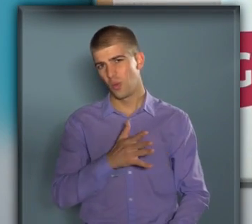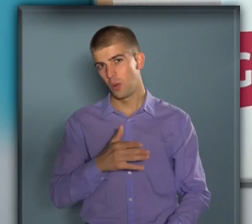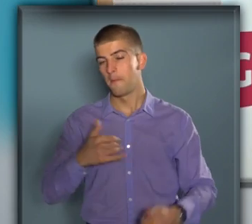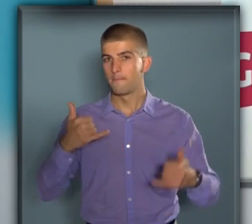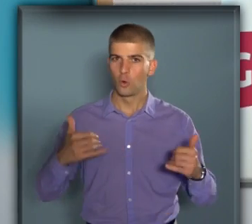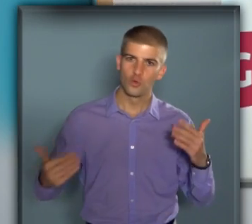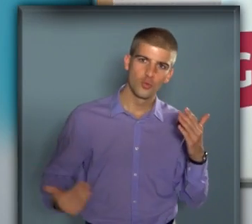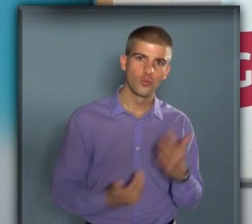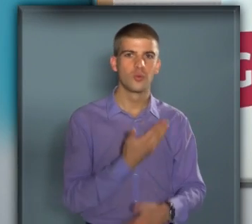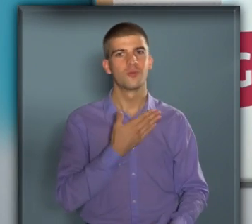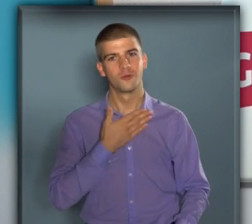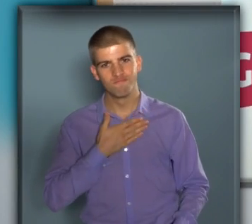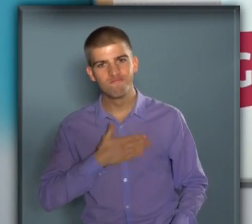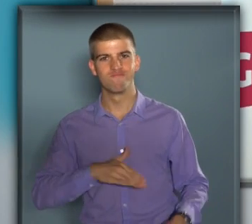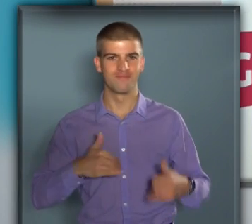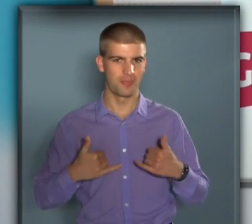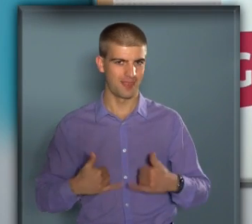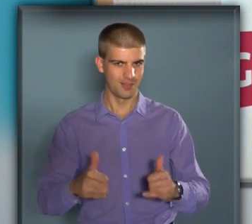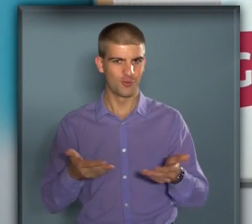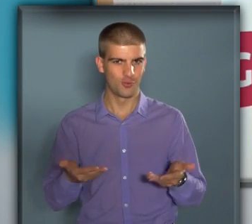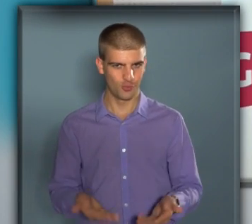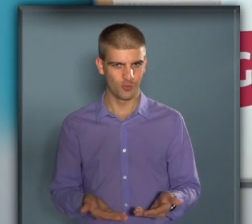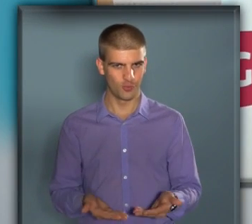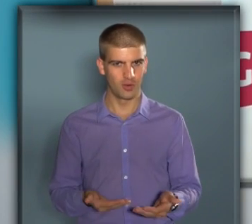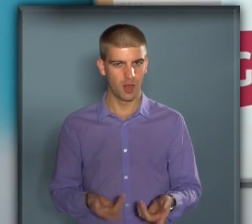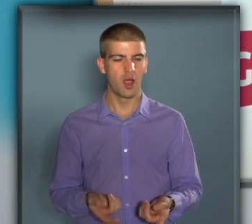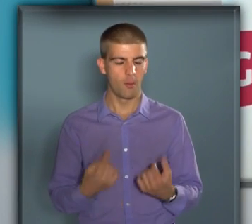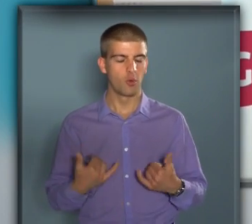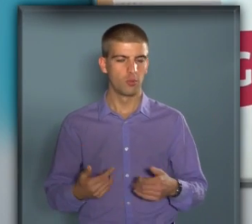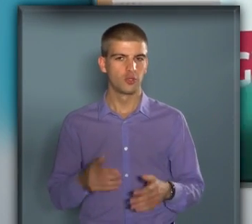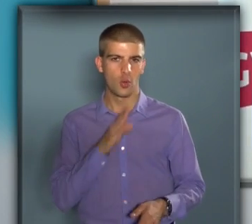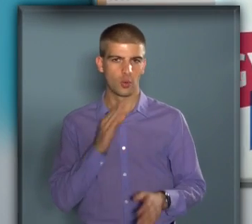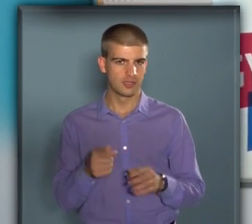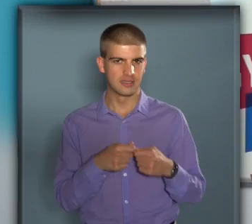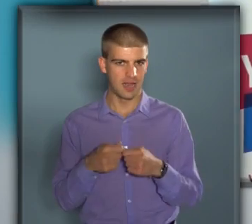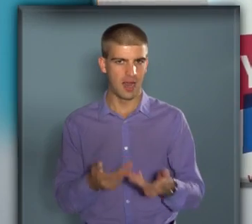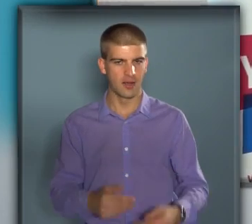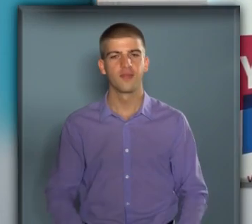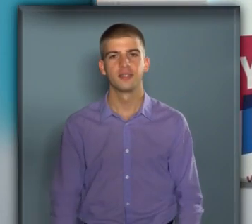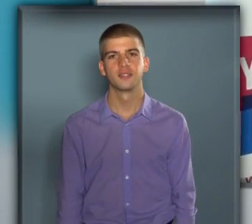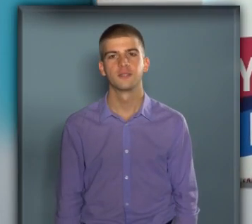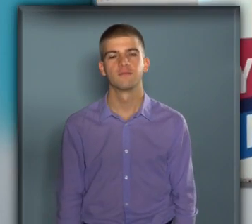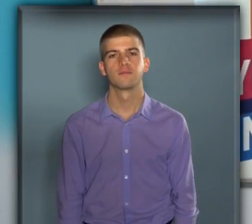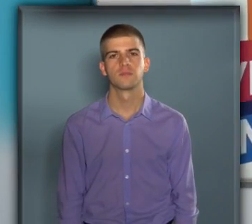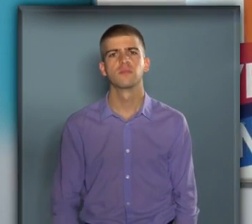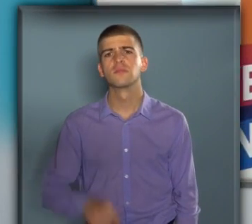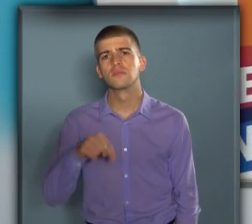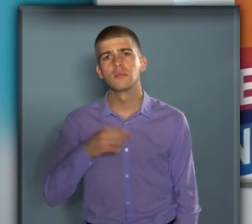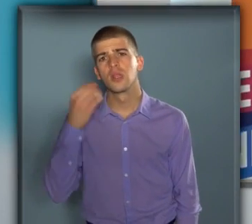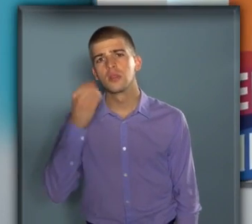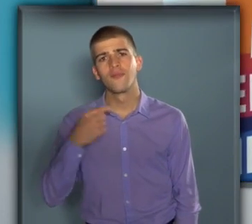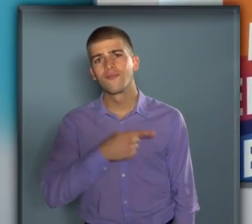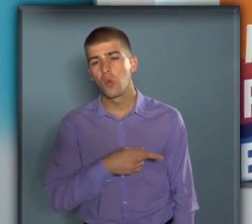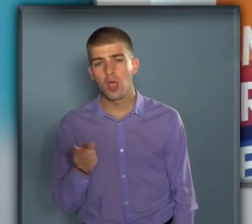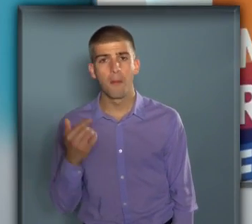szeretnénk újból elindítani, ezért kerül sor erre a tanfolyamra össze. Az itt működő, itt folyó tanfolyamok, mondhatjuk,